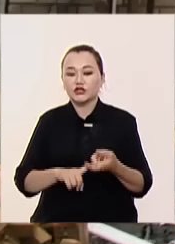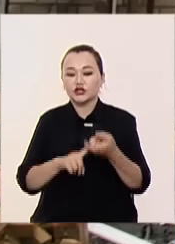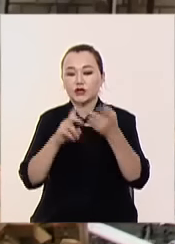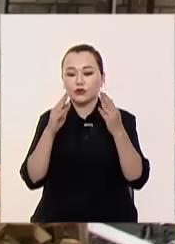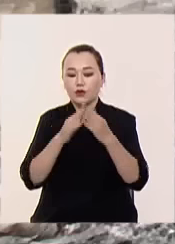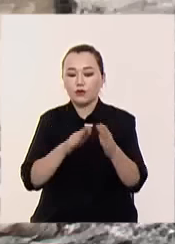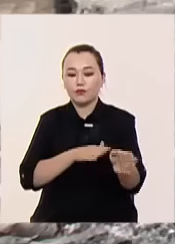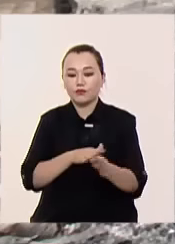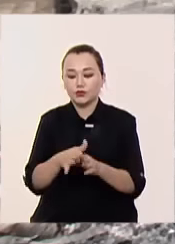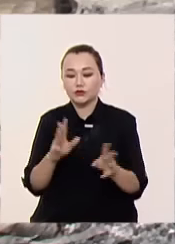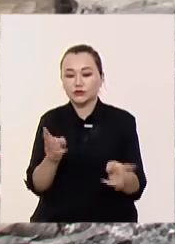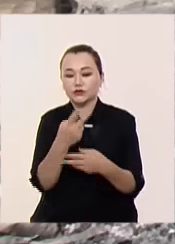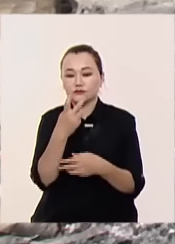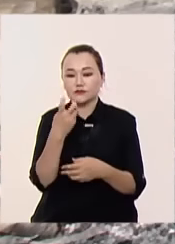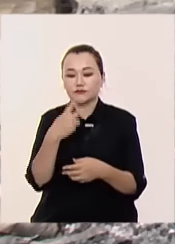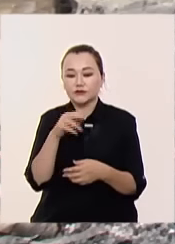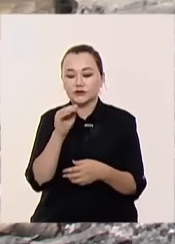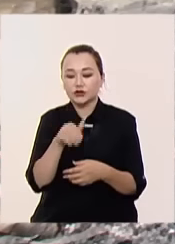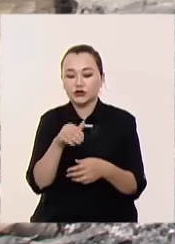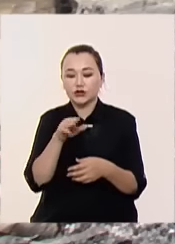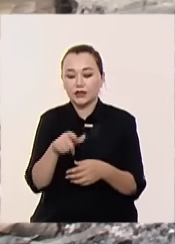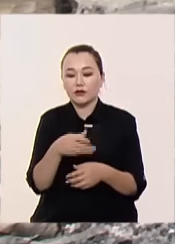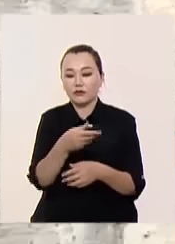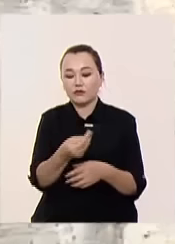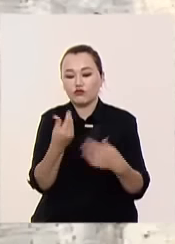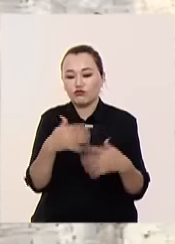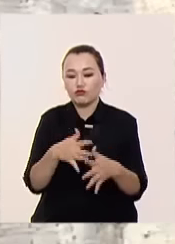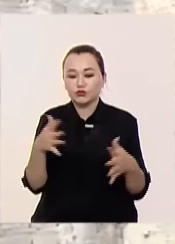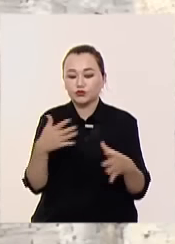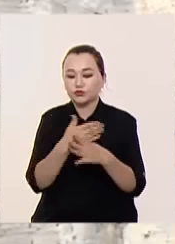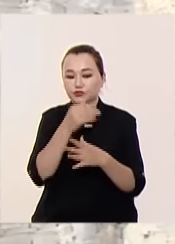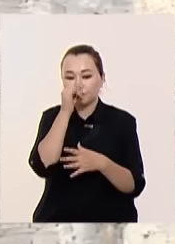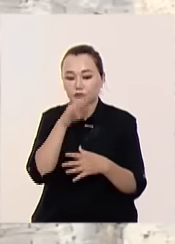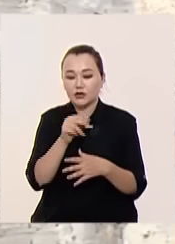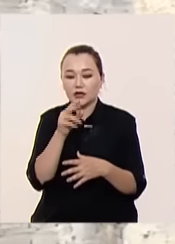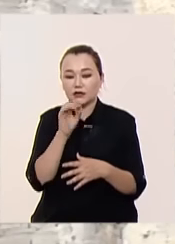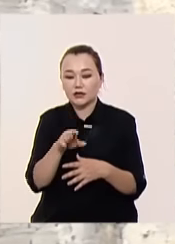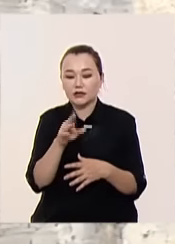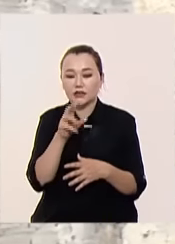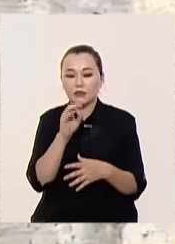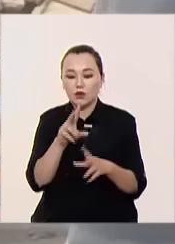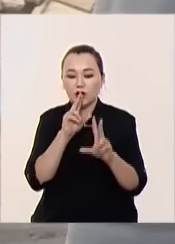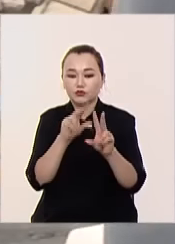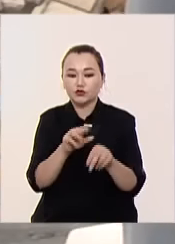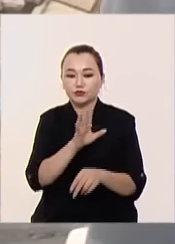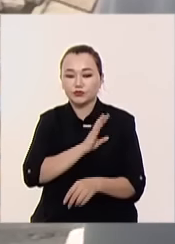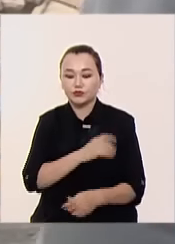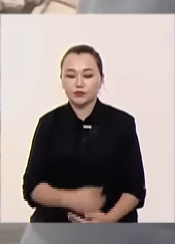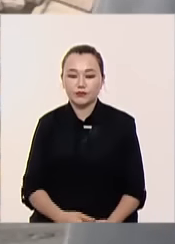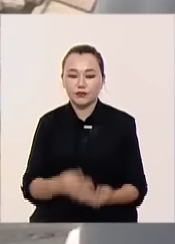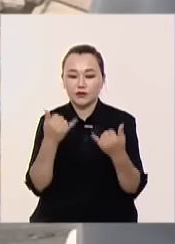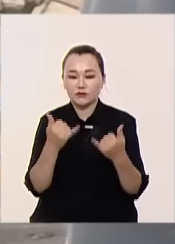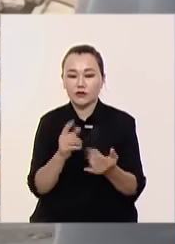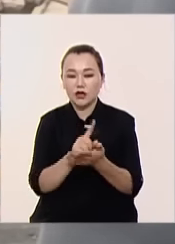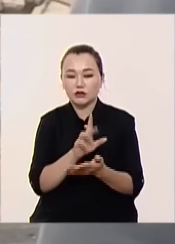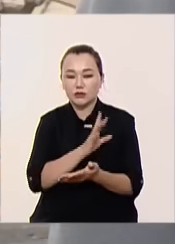кроме 222 тысяч тенге пока больше ничем помочь не могут. Хотя, по словам Каната Серикбола, обещали. Сегодня